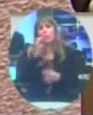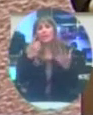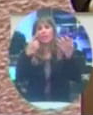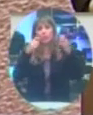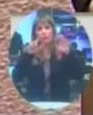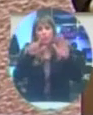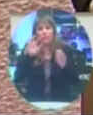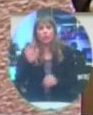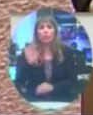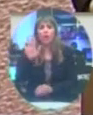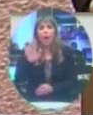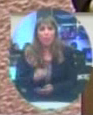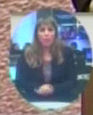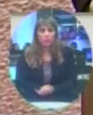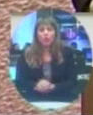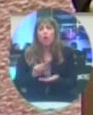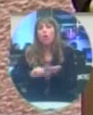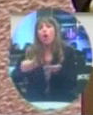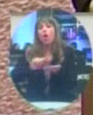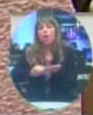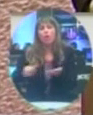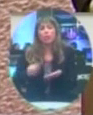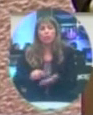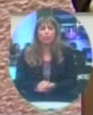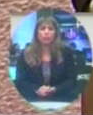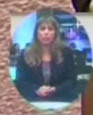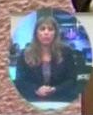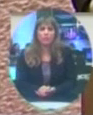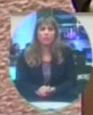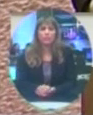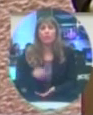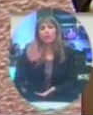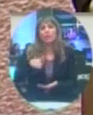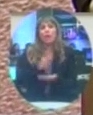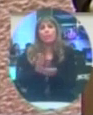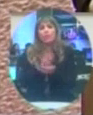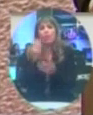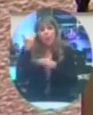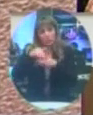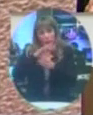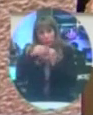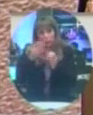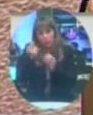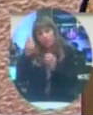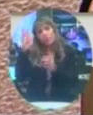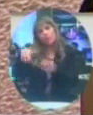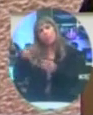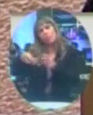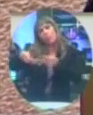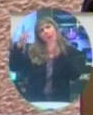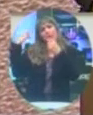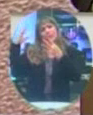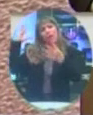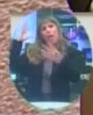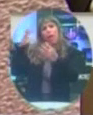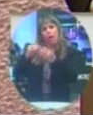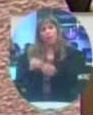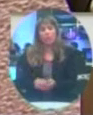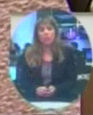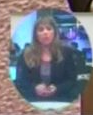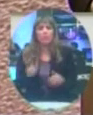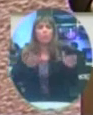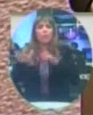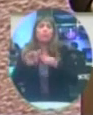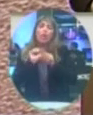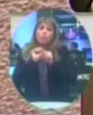ל-277.5 שקלים לכל חודש שירות, וכן לקבוע כי עדכון הסכומים האמורים יהיה רטרואקטיבי. הממשלה תומכת בהצעת